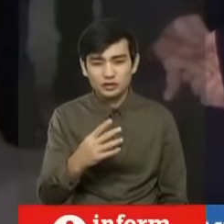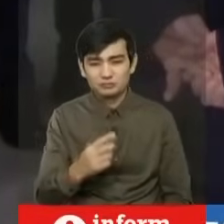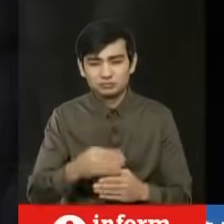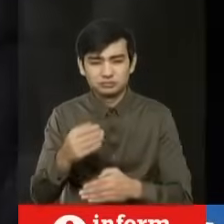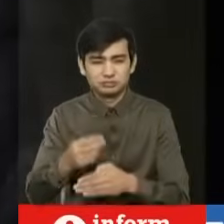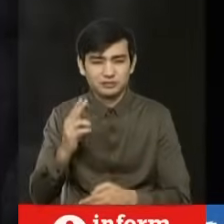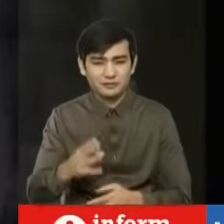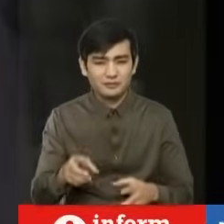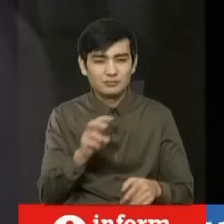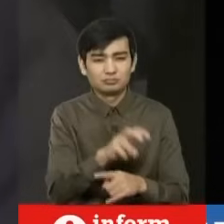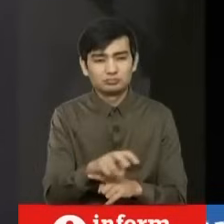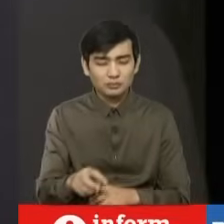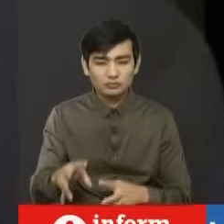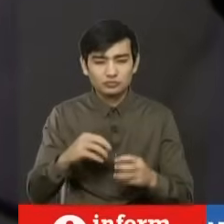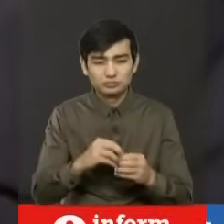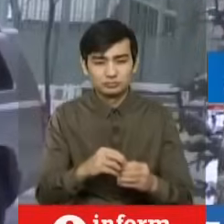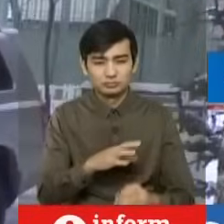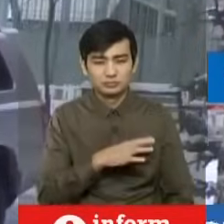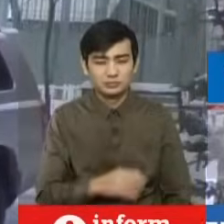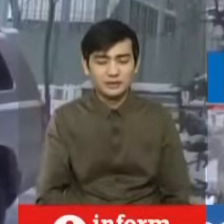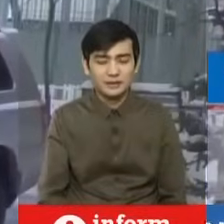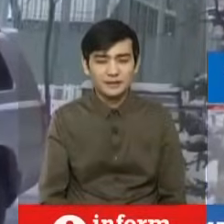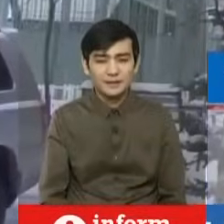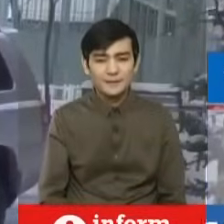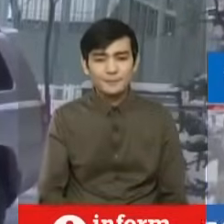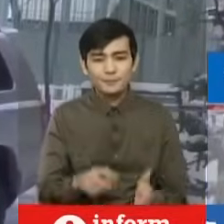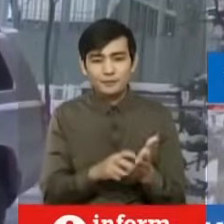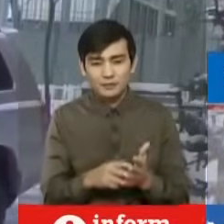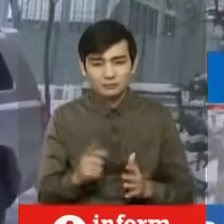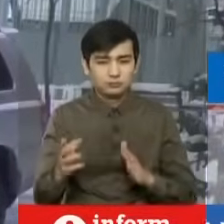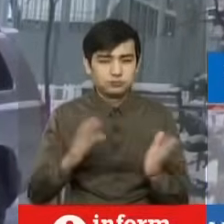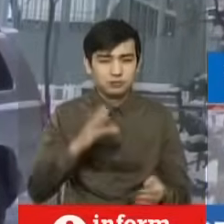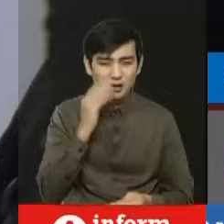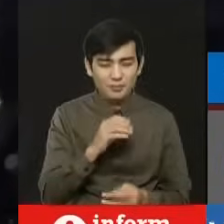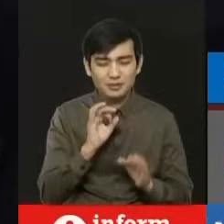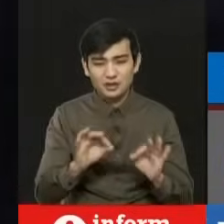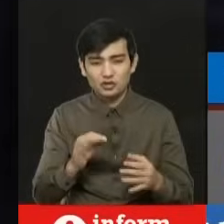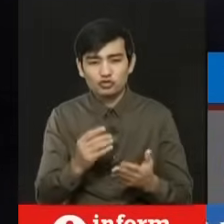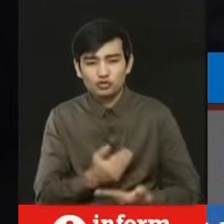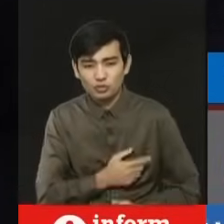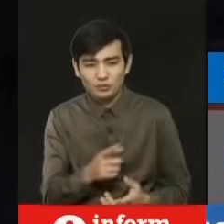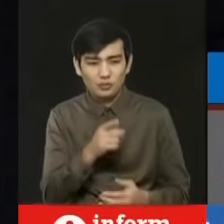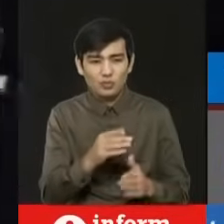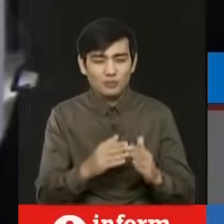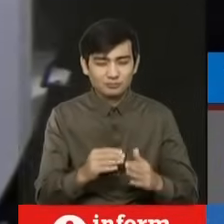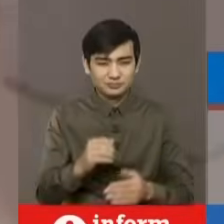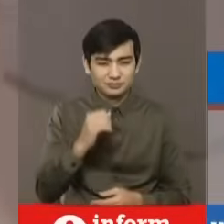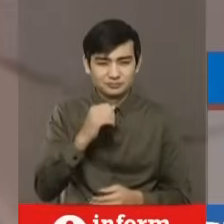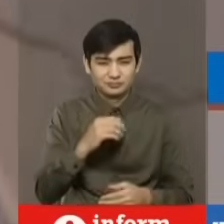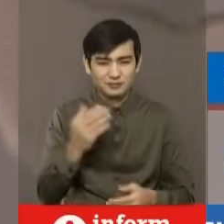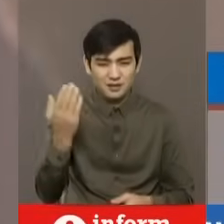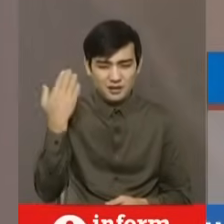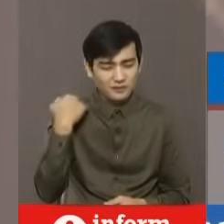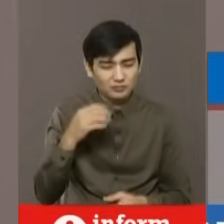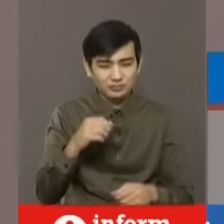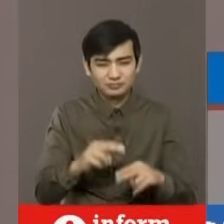до мирони тов с подробностями боялись что здание может рухнуть рассказывают Жители этого дома этому строению века